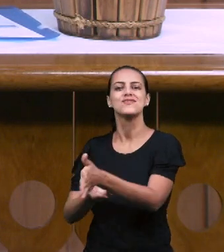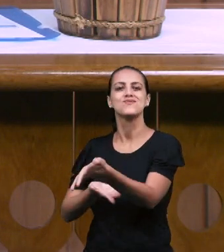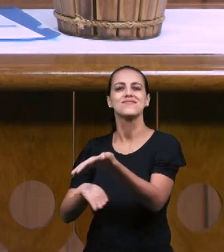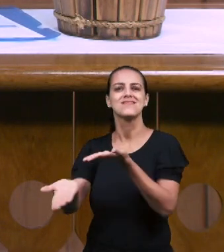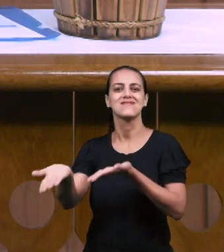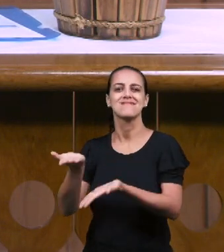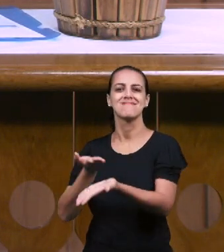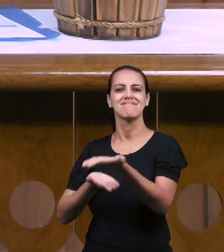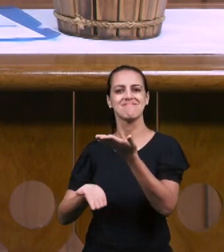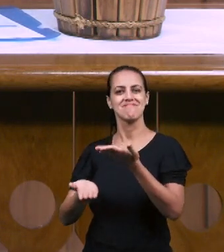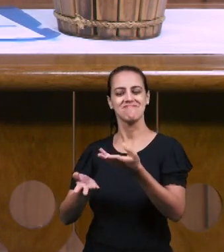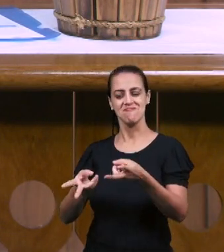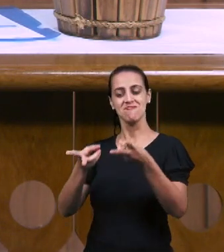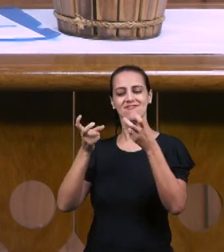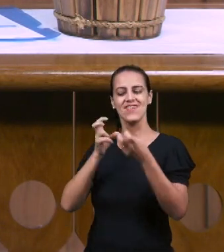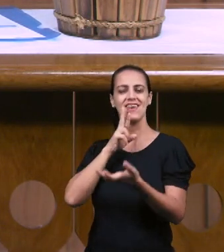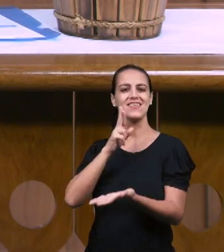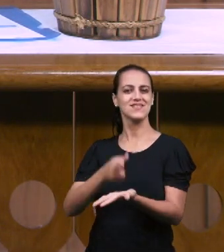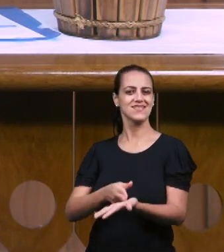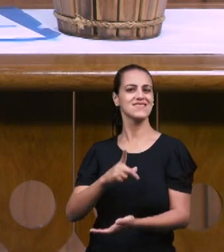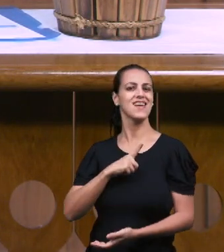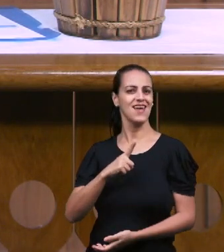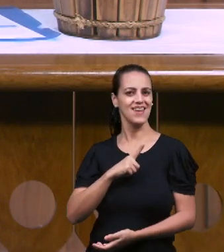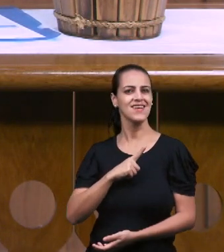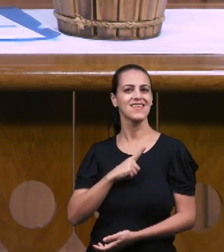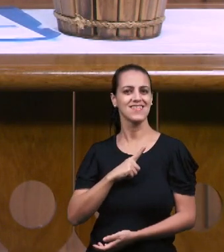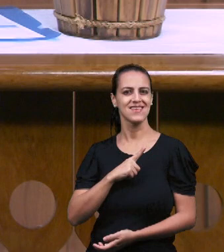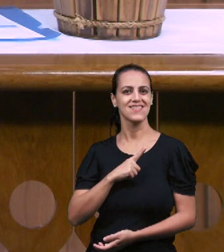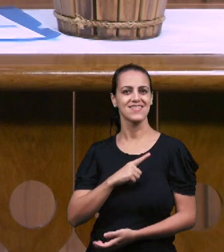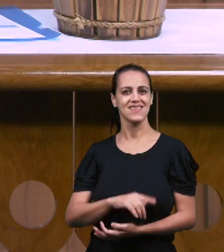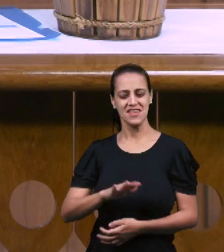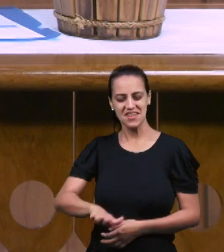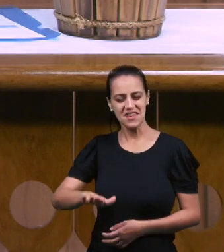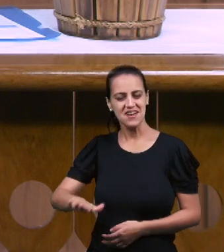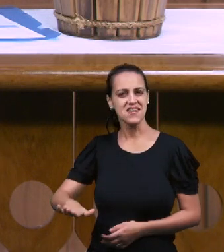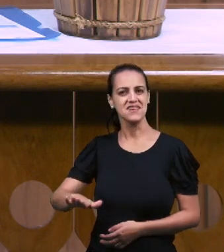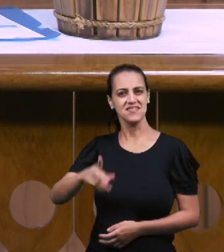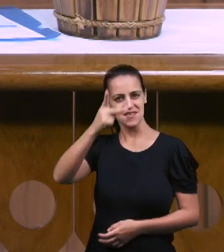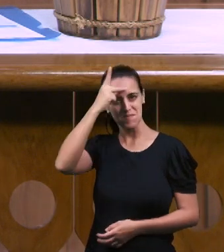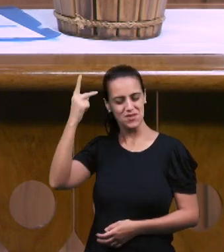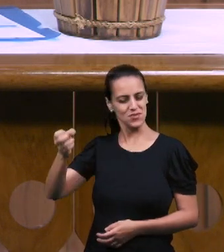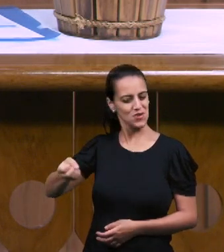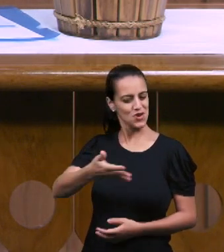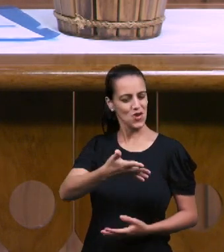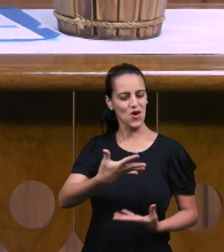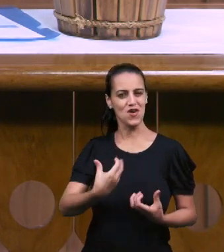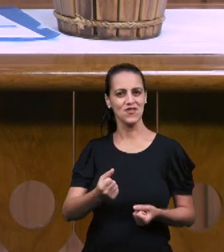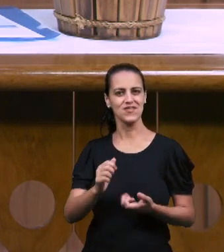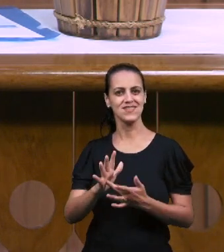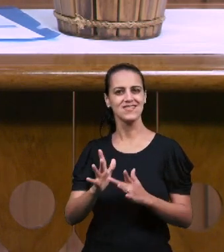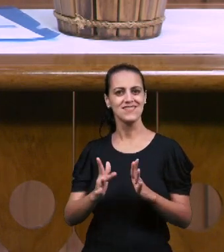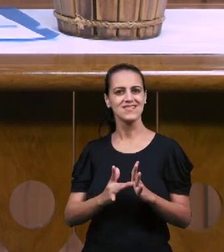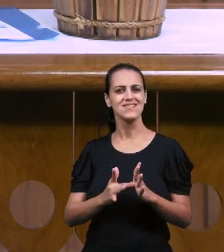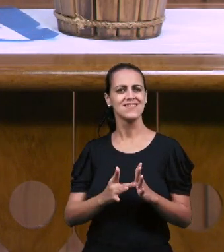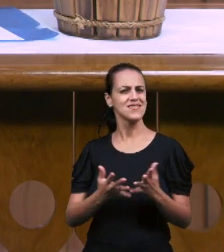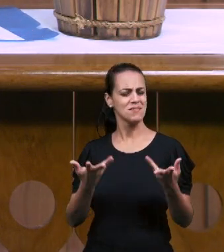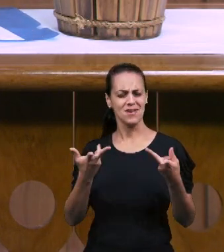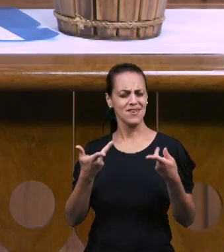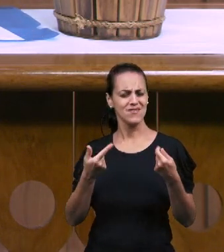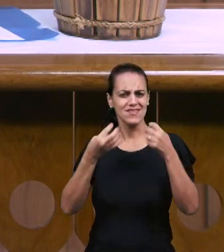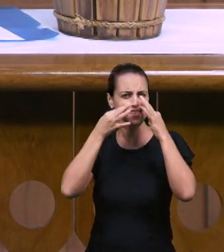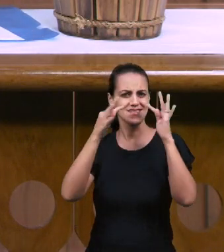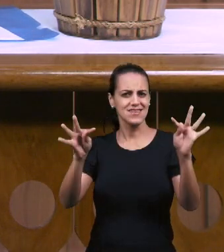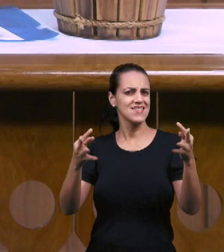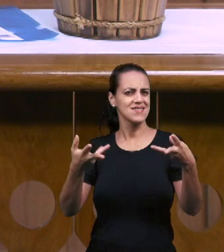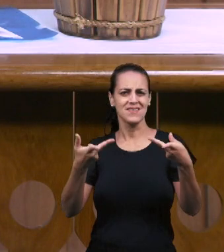les résultats pour les enfants nouveaux convertis. Mes frères, les témoignages sont extraordinaires. Le salut d'un groupe